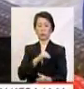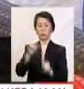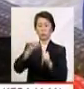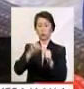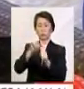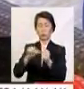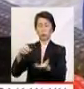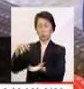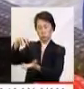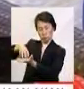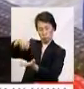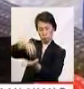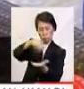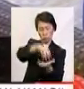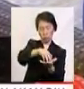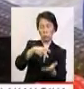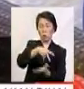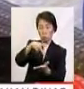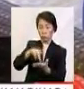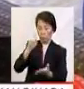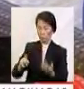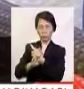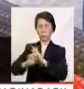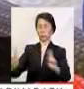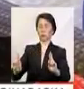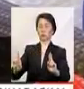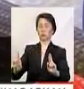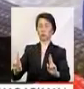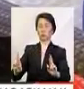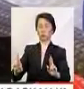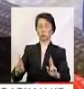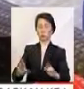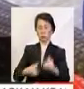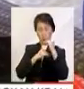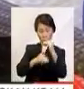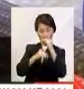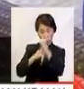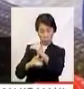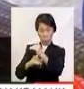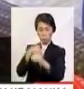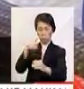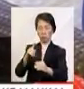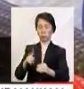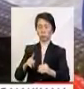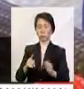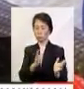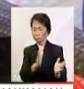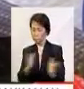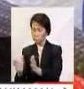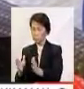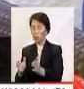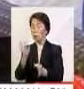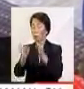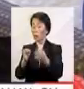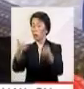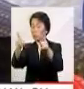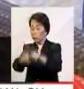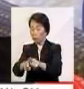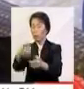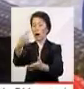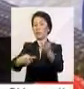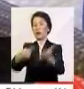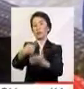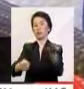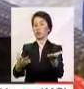tiap-tiap pusat kawalan kita ini mestilah bersiap siaga. Pada tahap itu, bila masa akan berlaku apa-apa, kita